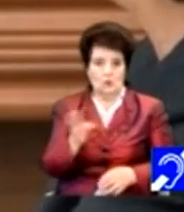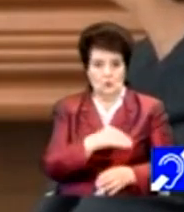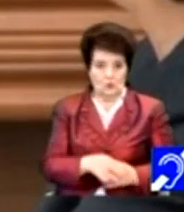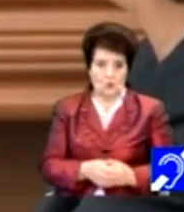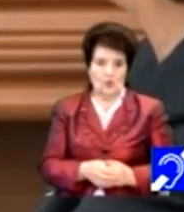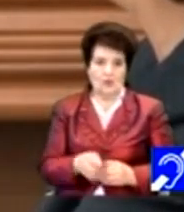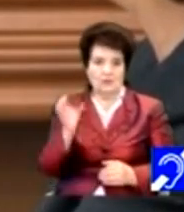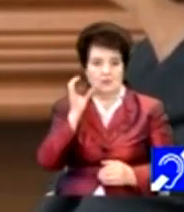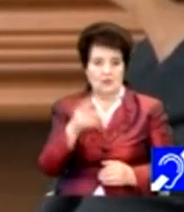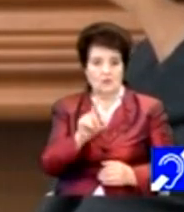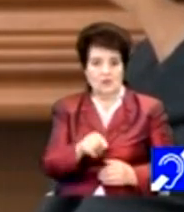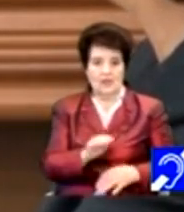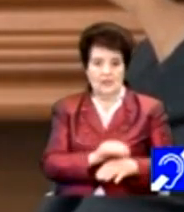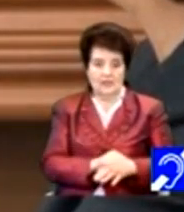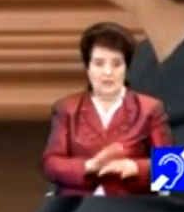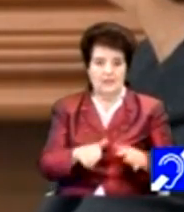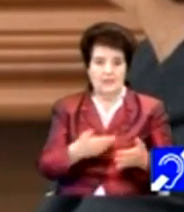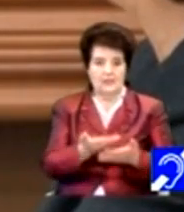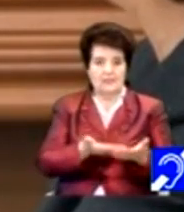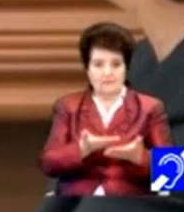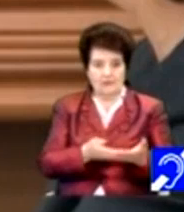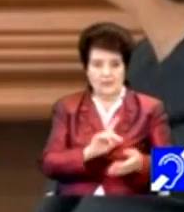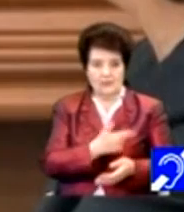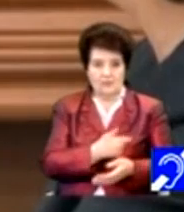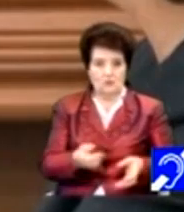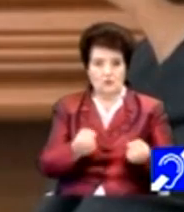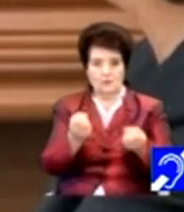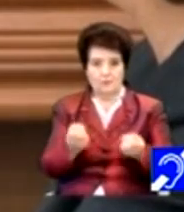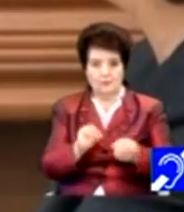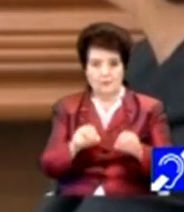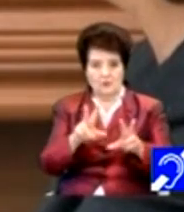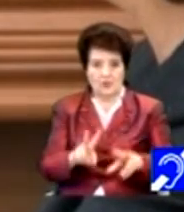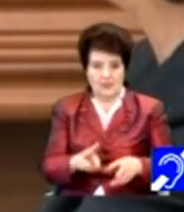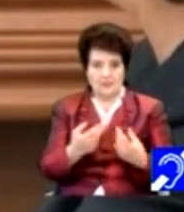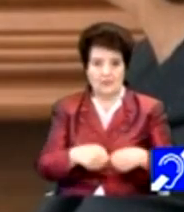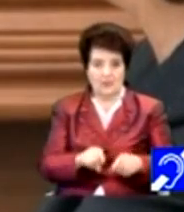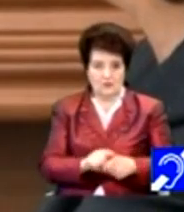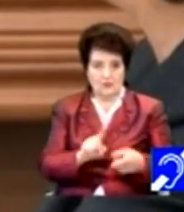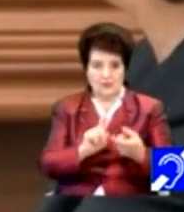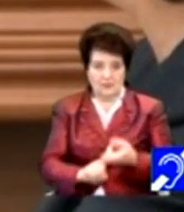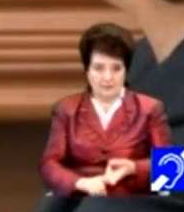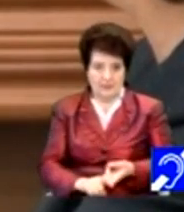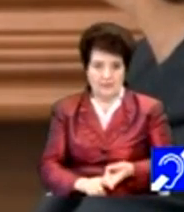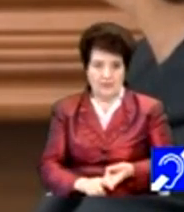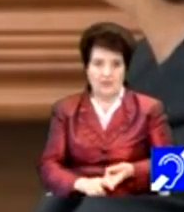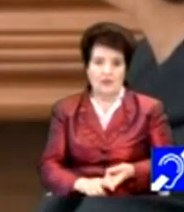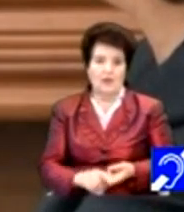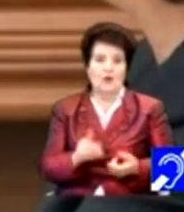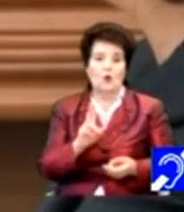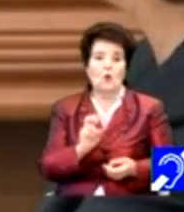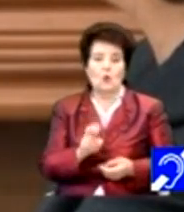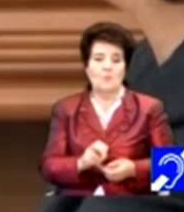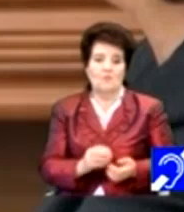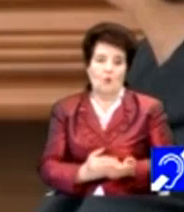tuturor să asculte de acele sfaturi care vin din partea medicilor specialiști, pentru că de aceasta depinde cât de curând vom